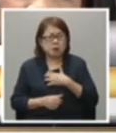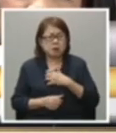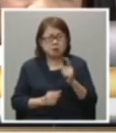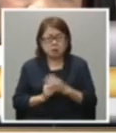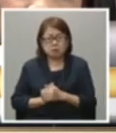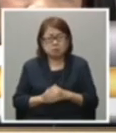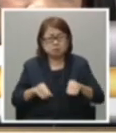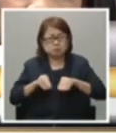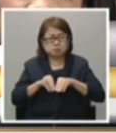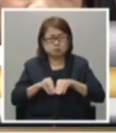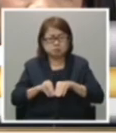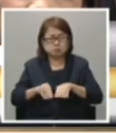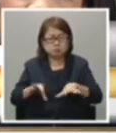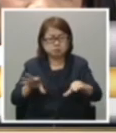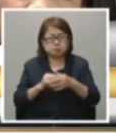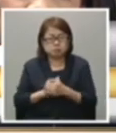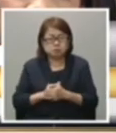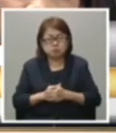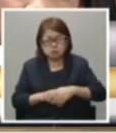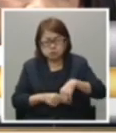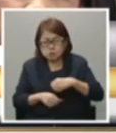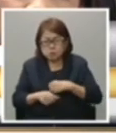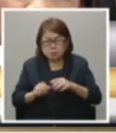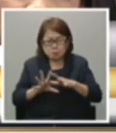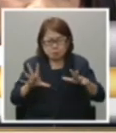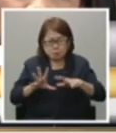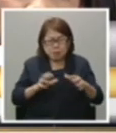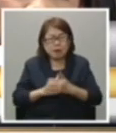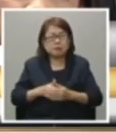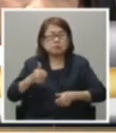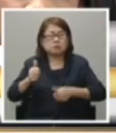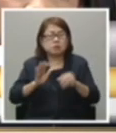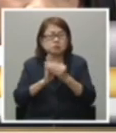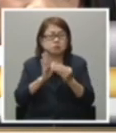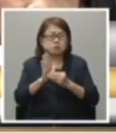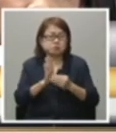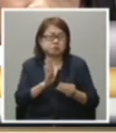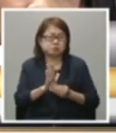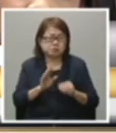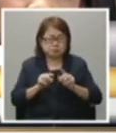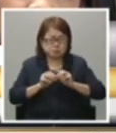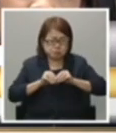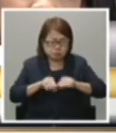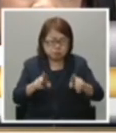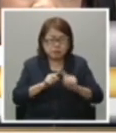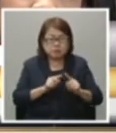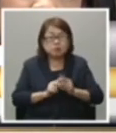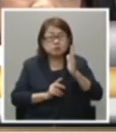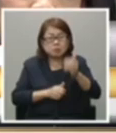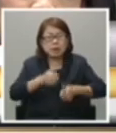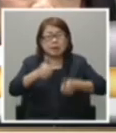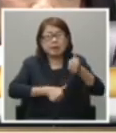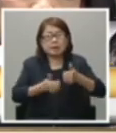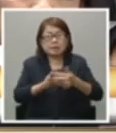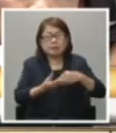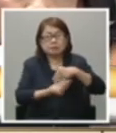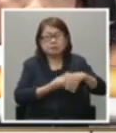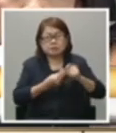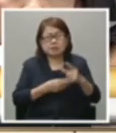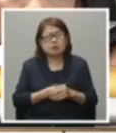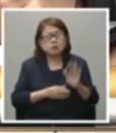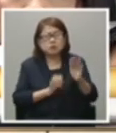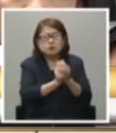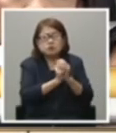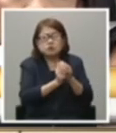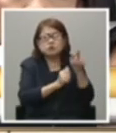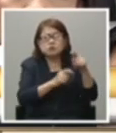จของการแข่งขันด้านเศรษฐกิจสิ่งที่อาลีบาบาทำที่ดิฉันเค